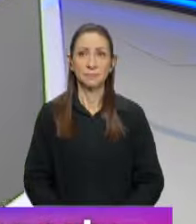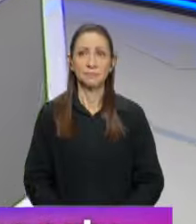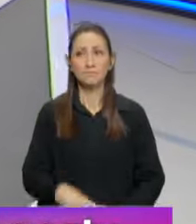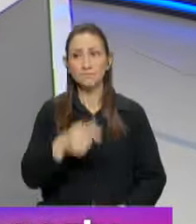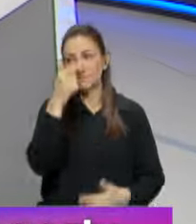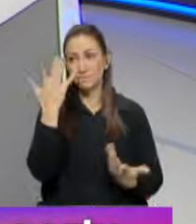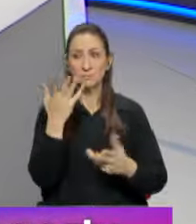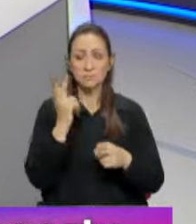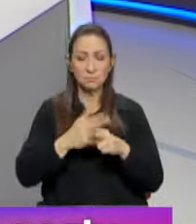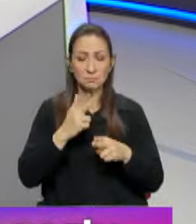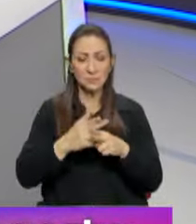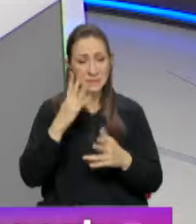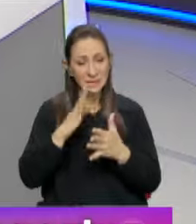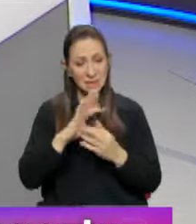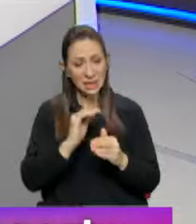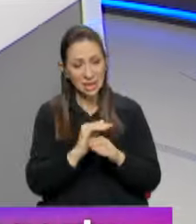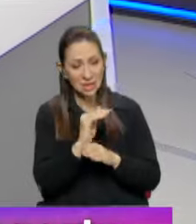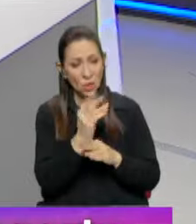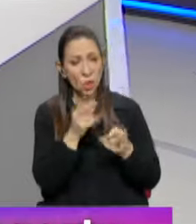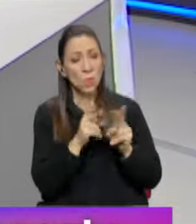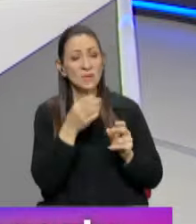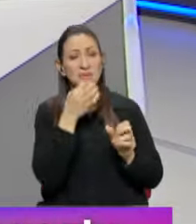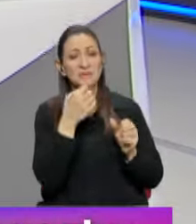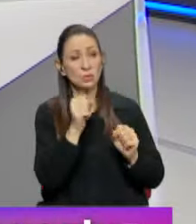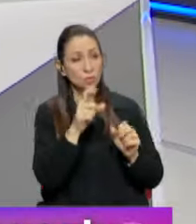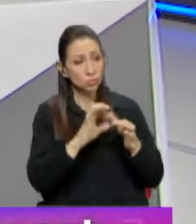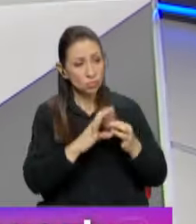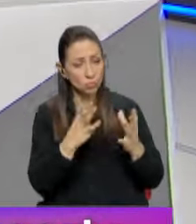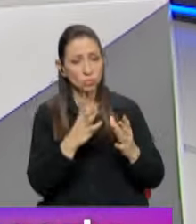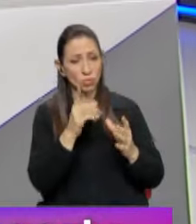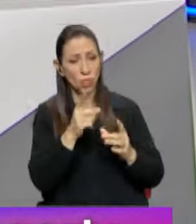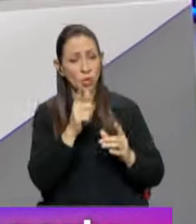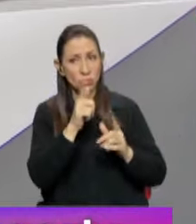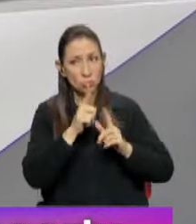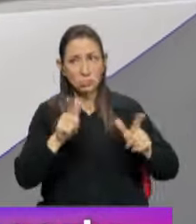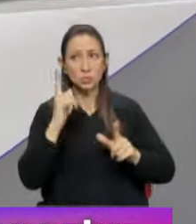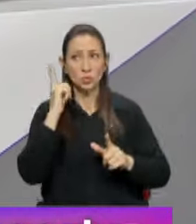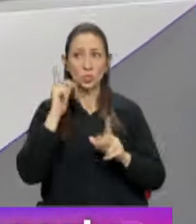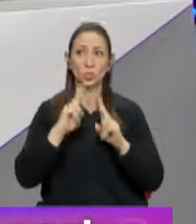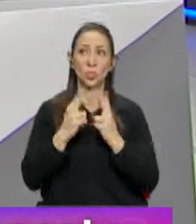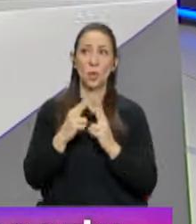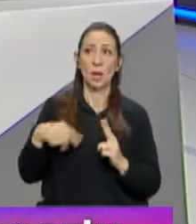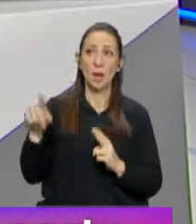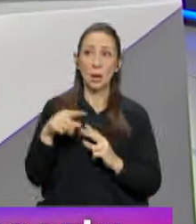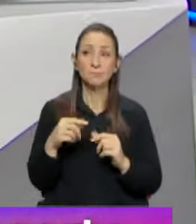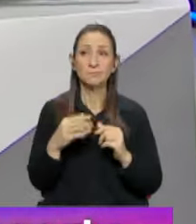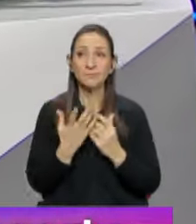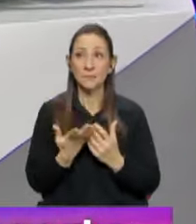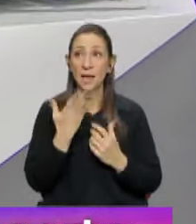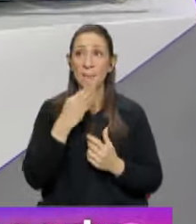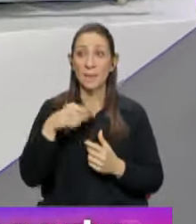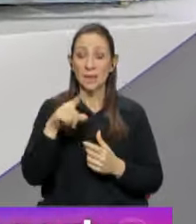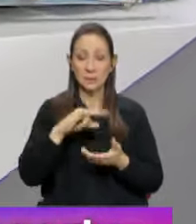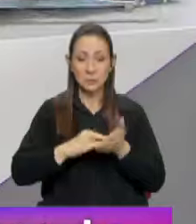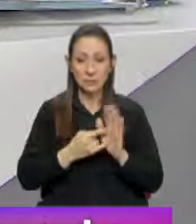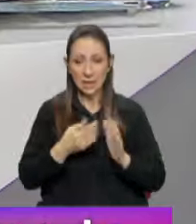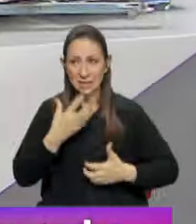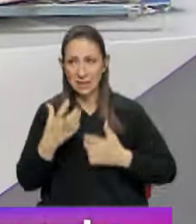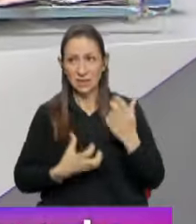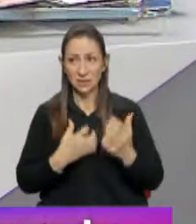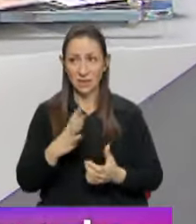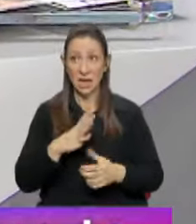Umarız bir an önce insanları yaşatacak o çözüm, o çağrı duyulur dünya tarafından. Evet. Emeklilerimiz geçim derdi